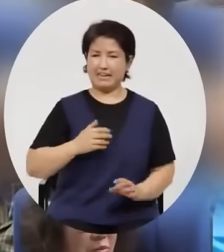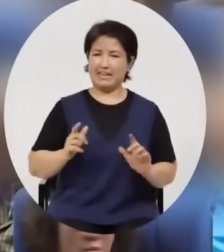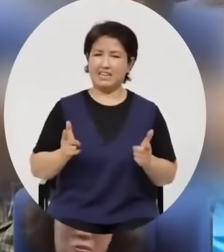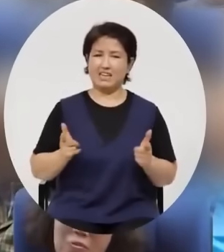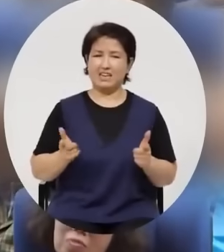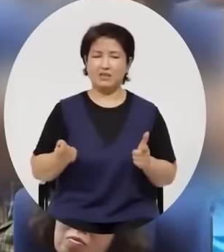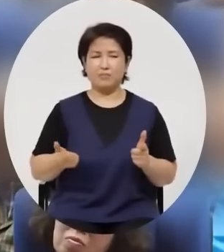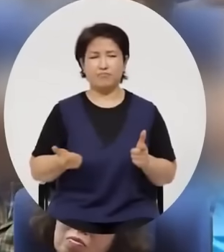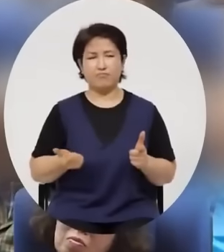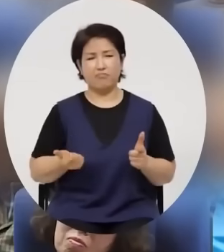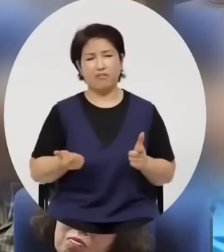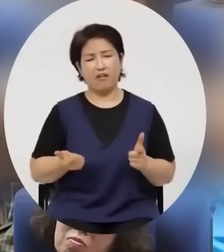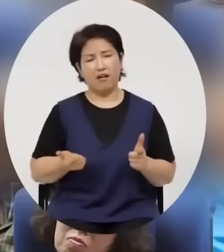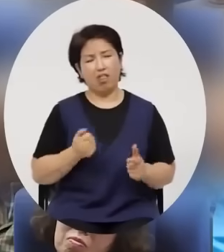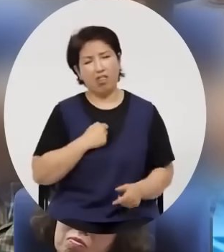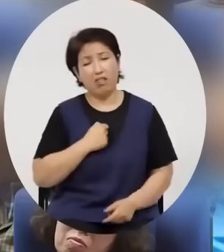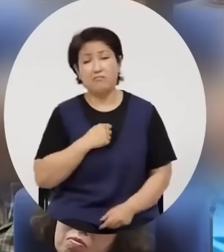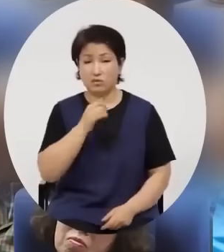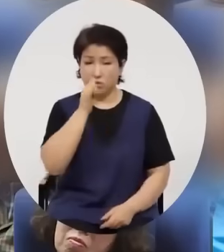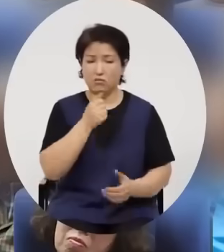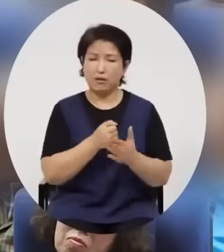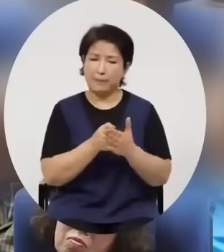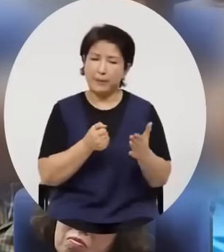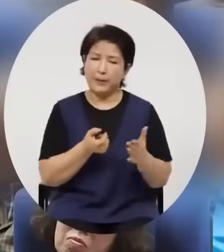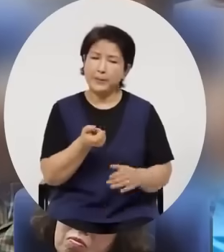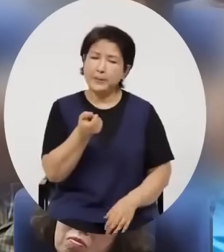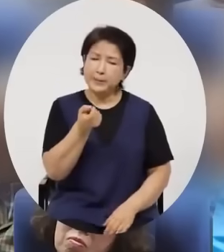그래서 조금이라도 좀